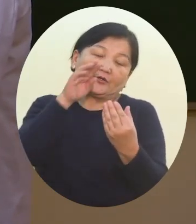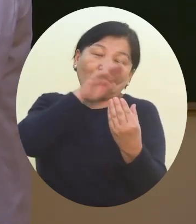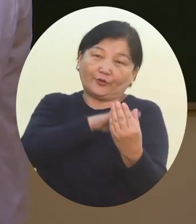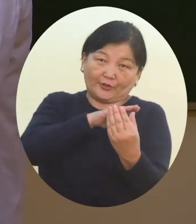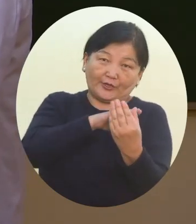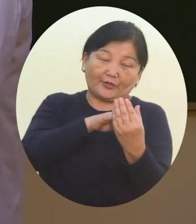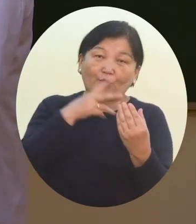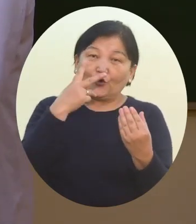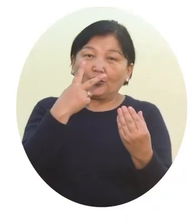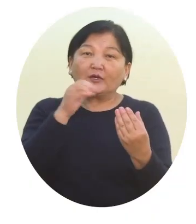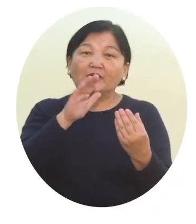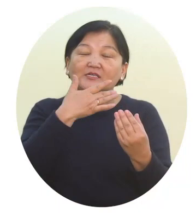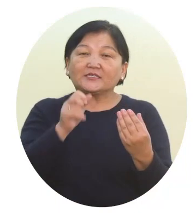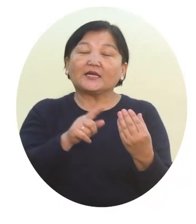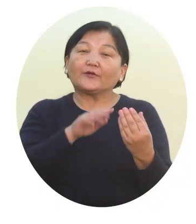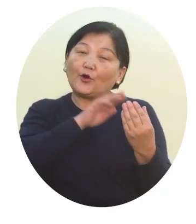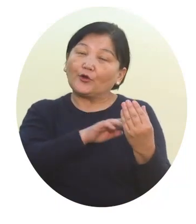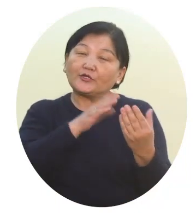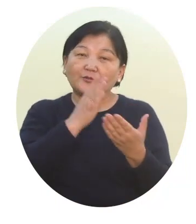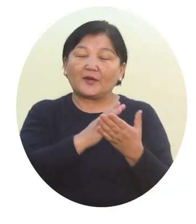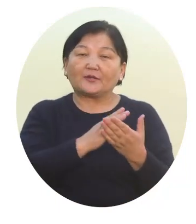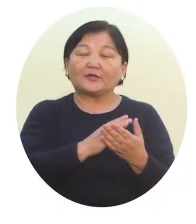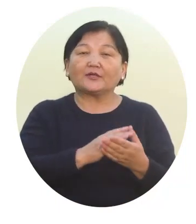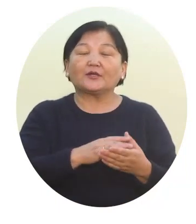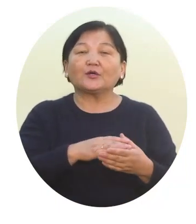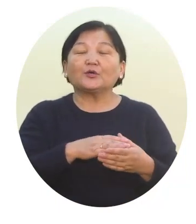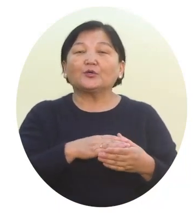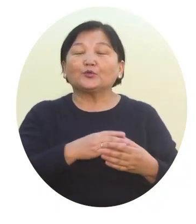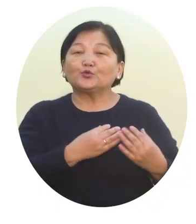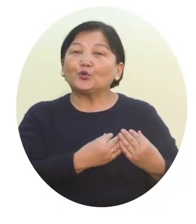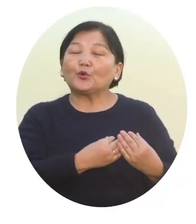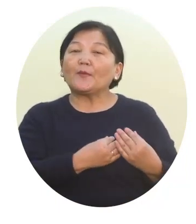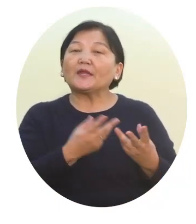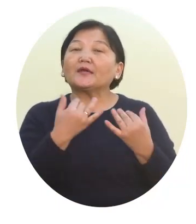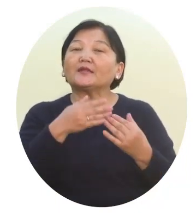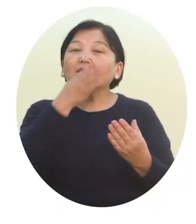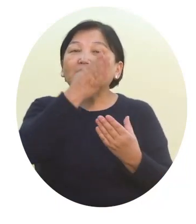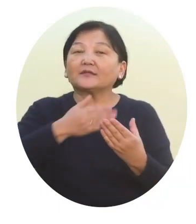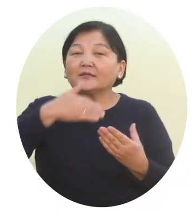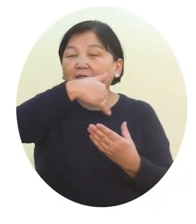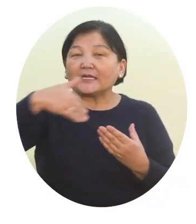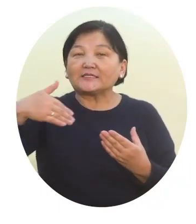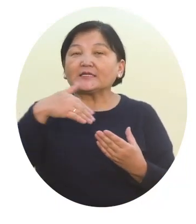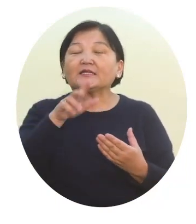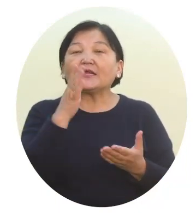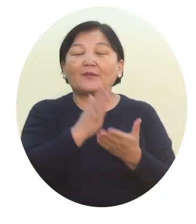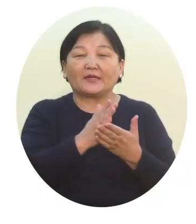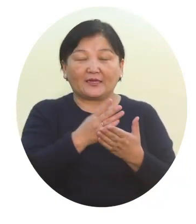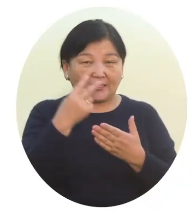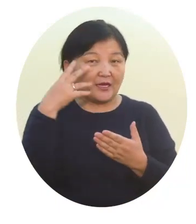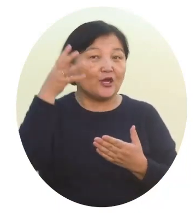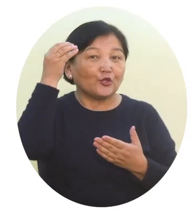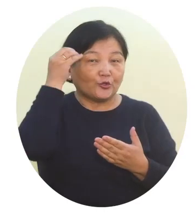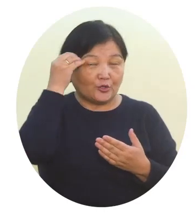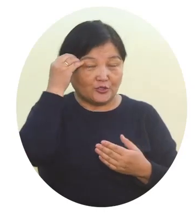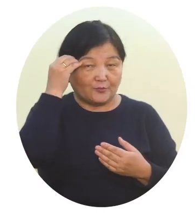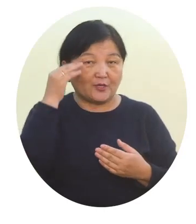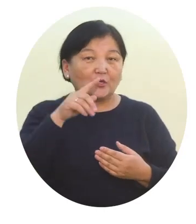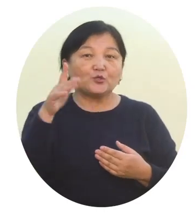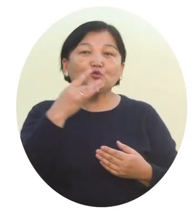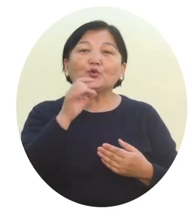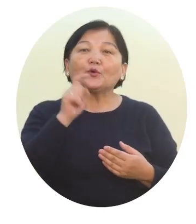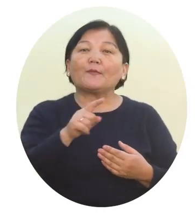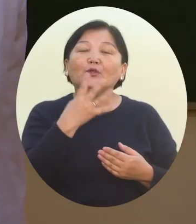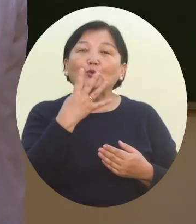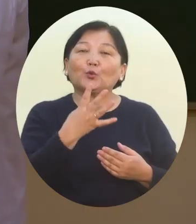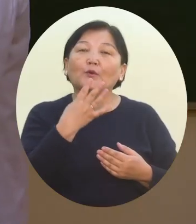Тэгэхээр миний яринаас бол та бүхэн зүрх хідэн таслахаатай болохыг тогтоосон баха. За зүрх маань дөрвөн таслахаатай, дээд